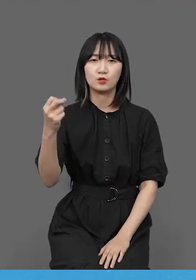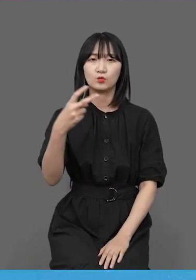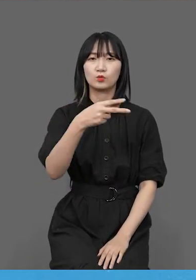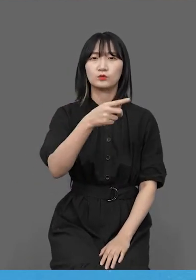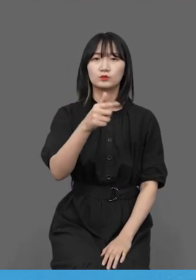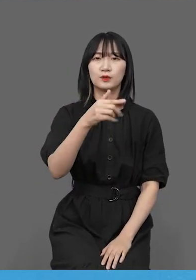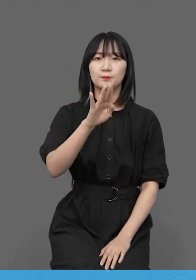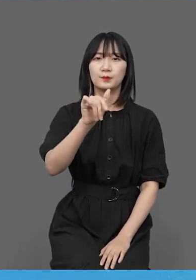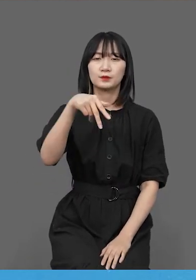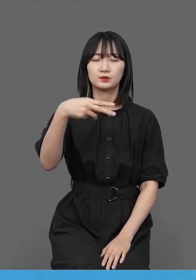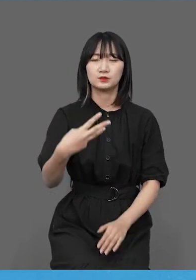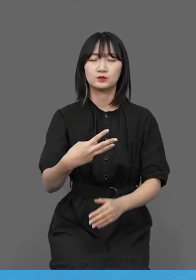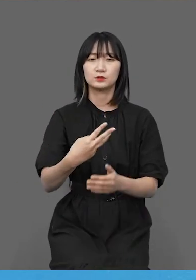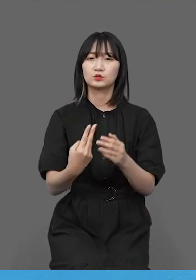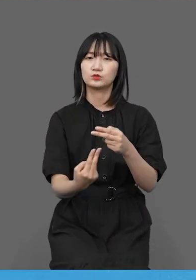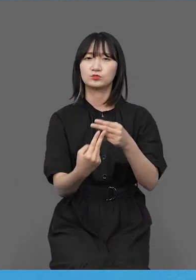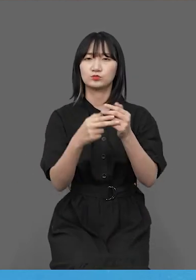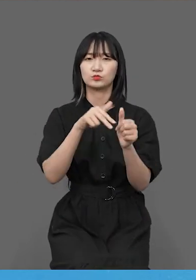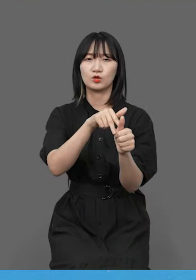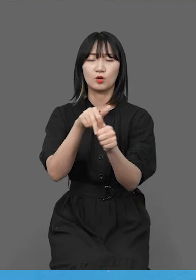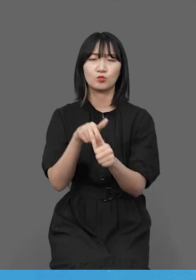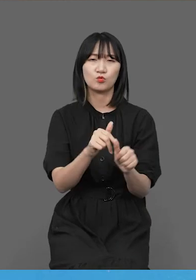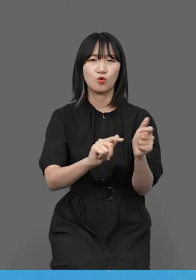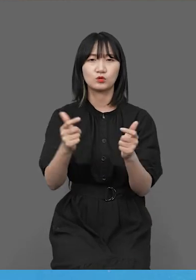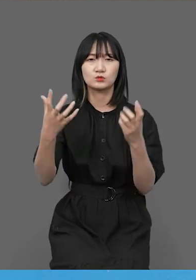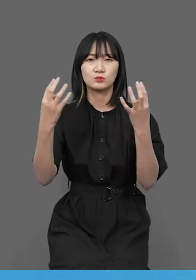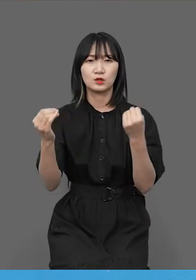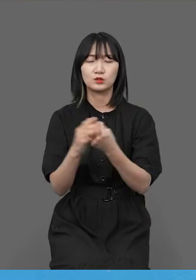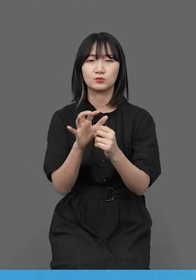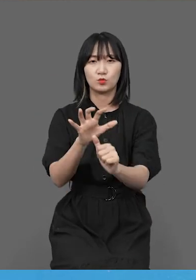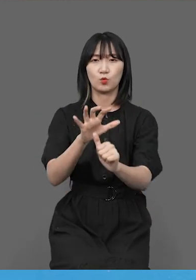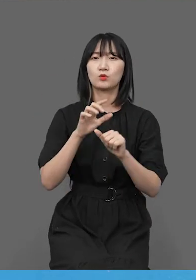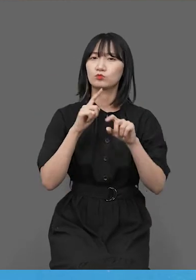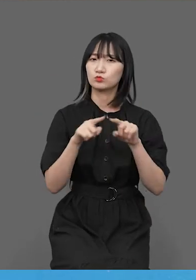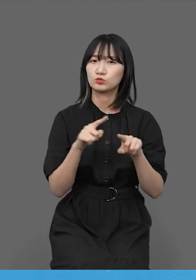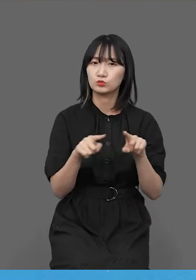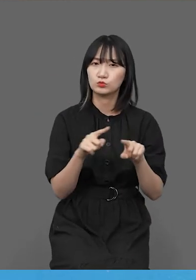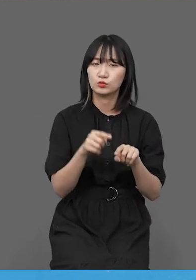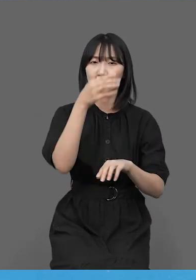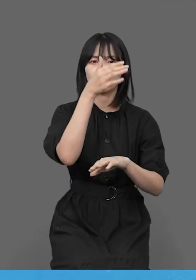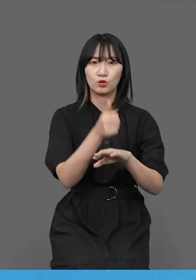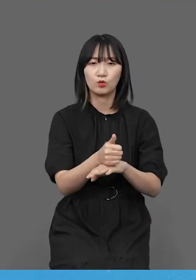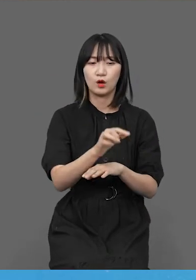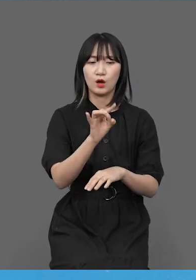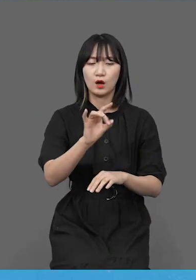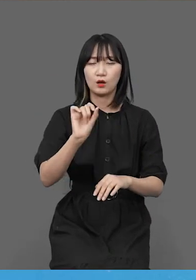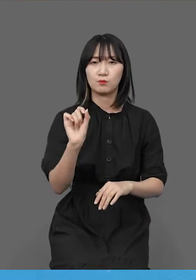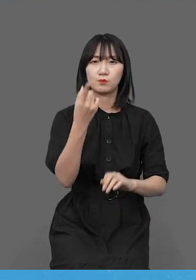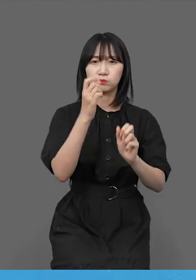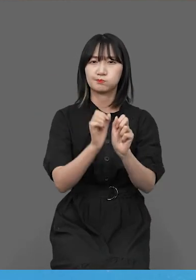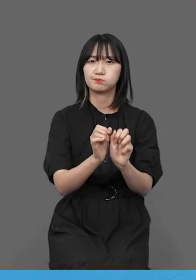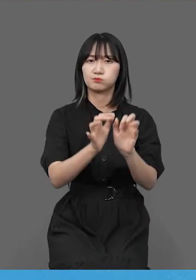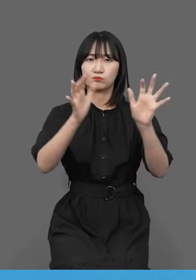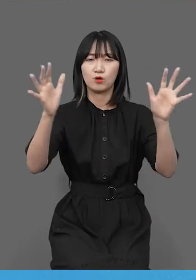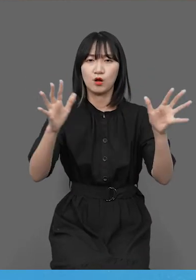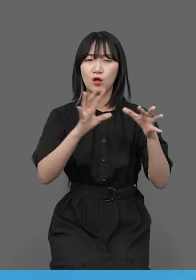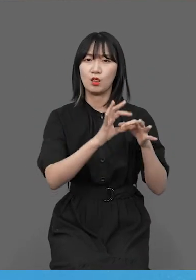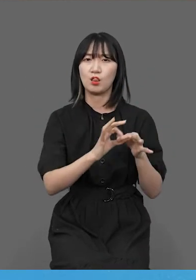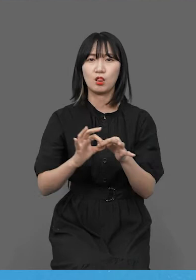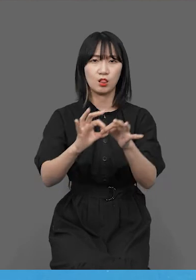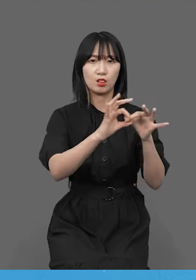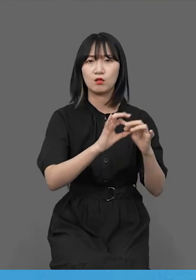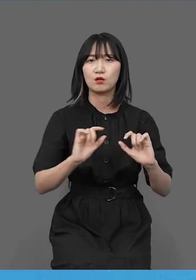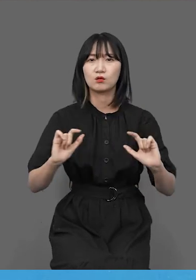데이터가 많이 나오기 때문에 그걸 가지고 분석을 해봤더니 단일 계통수로 모든 생물의 관계가 나오는